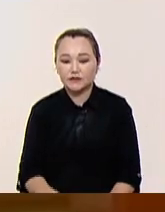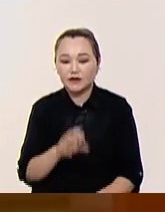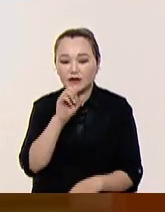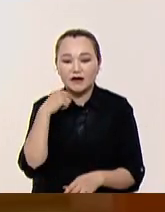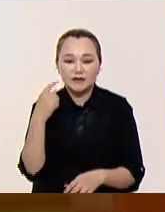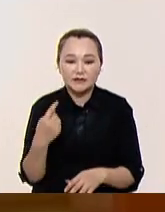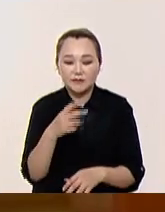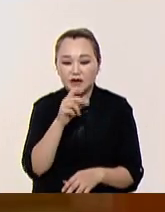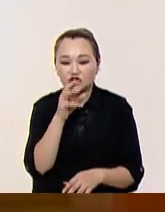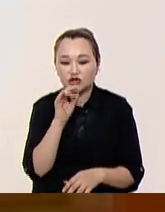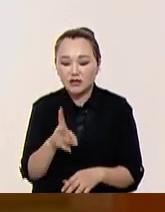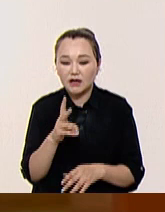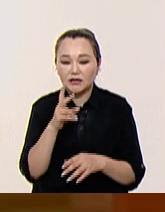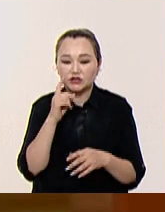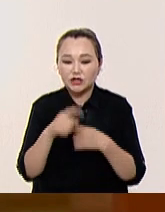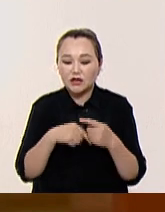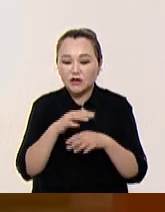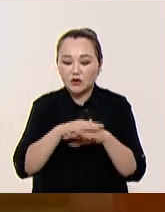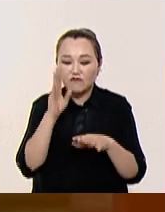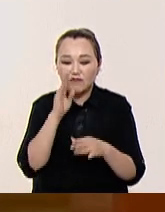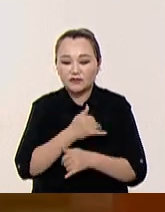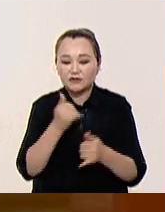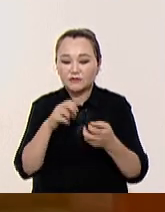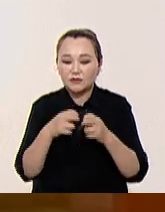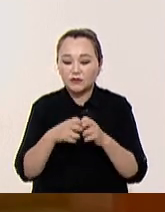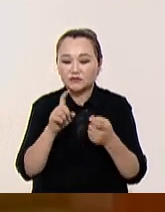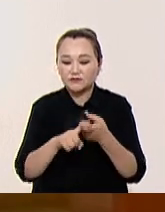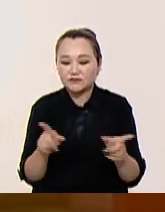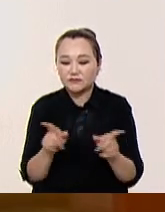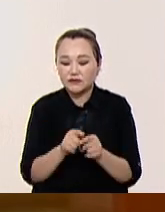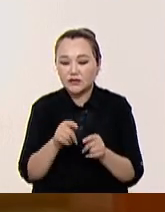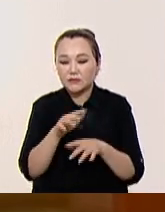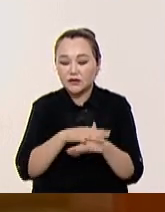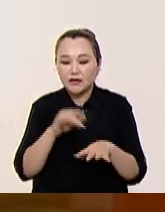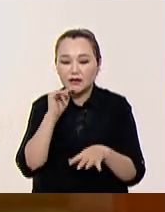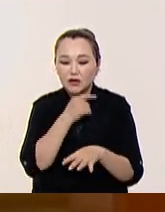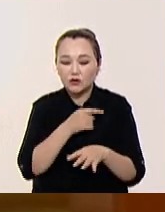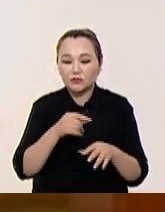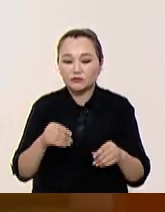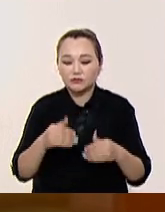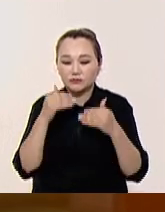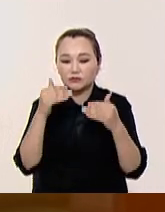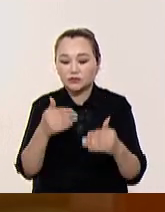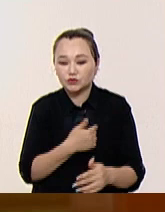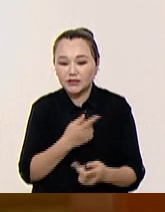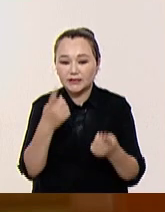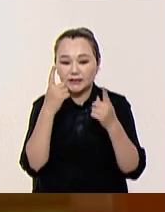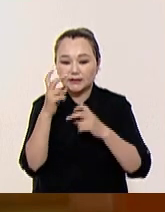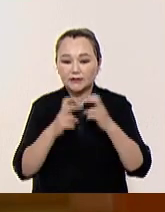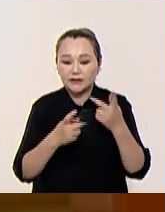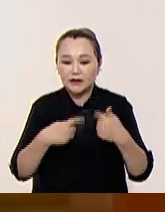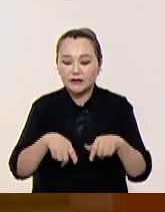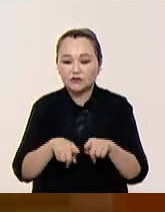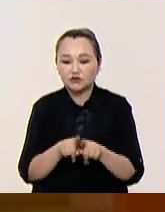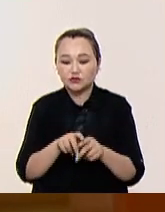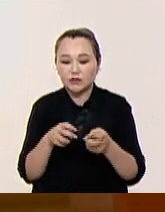Астырған Маңғышлақ су құбыры арқылы халықты сумен қамтамасыз ету мәселесімен бірге өңір экономикасының негізін қалыптастыратын ірі өнеркәсіп